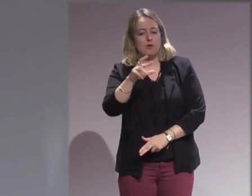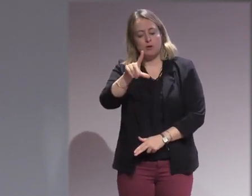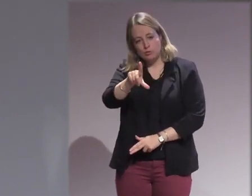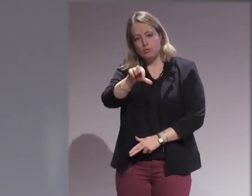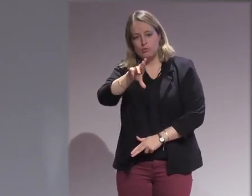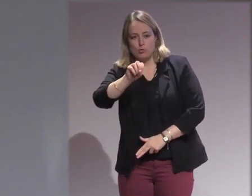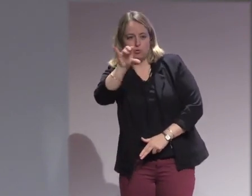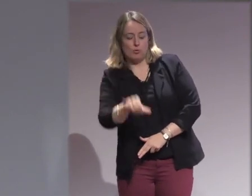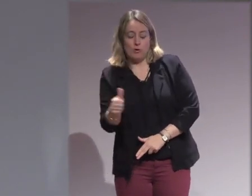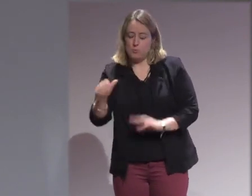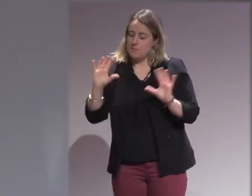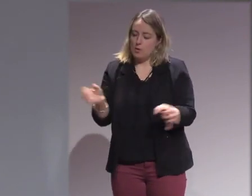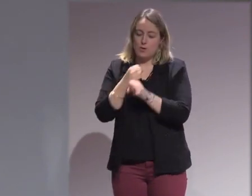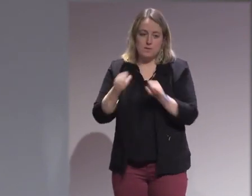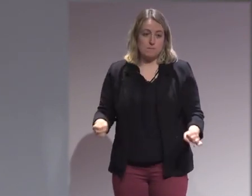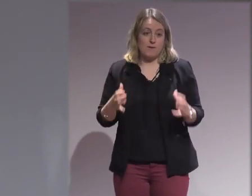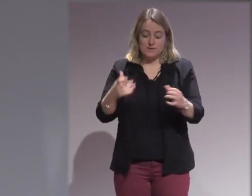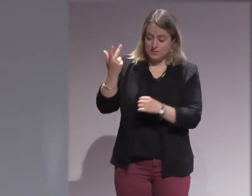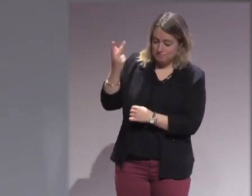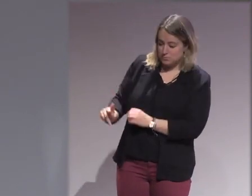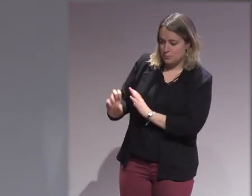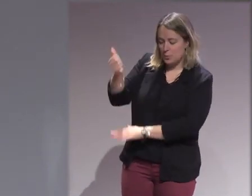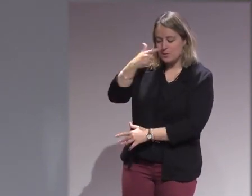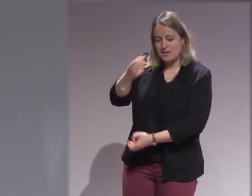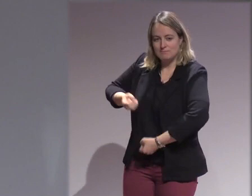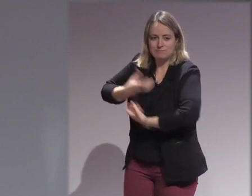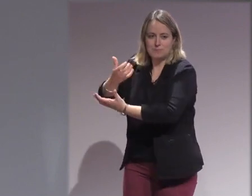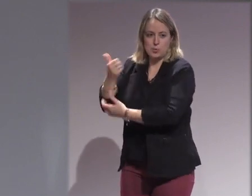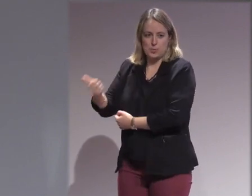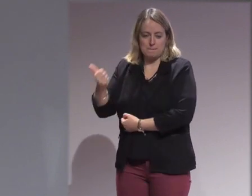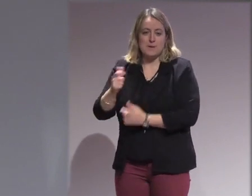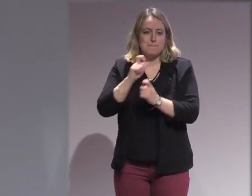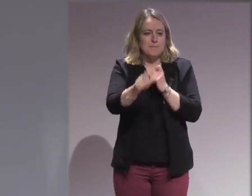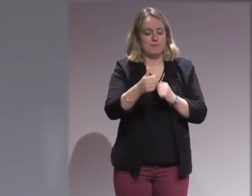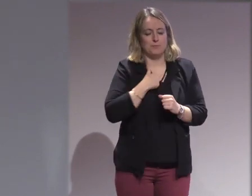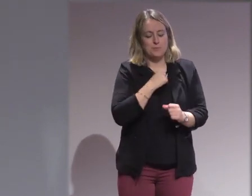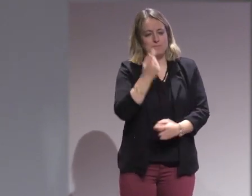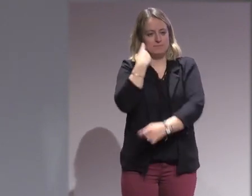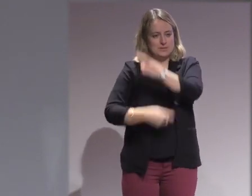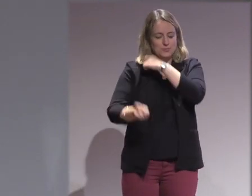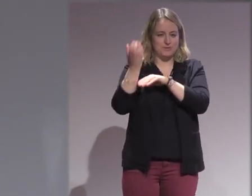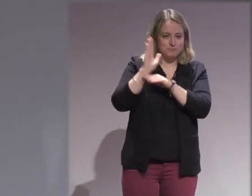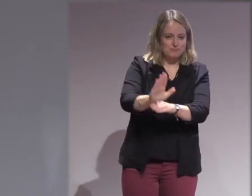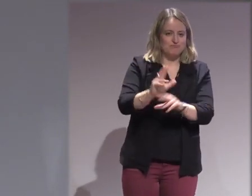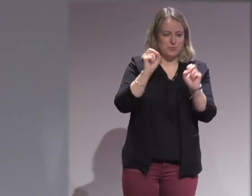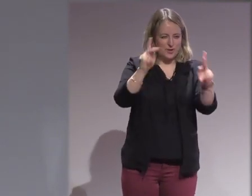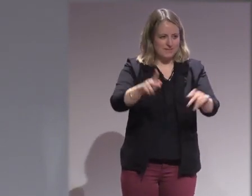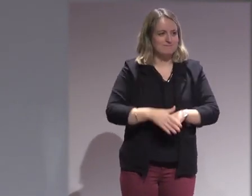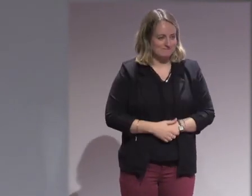absolument fantastique. Et donc on va commencer avec sa parole avant de revenir dans le temps et que je vous fasse un peu le plan de la discussion de ce soir.